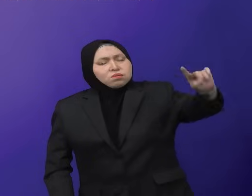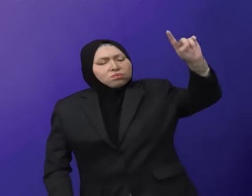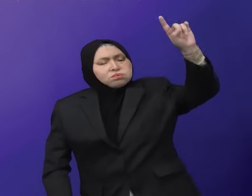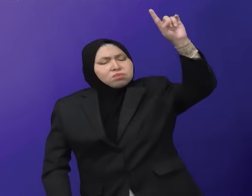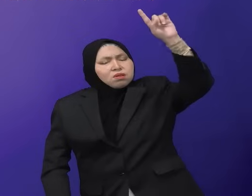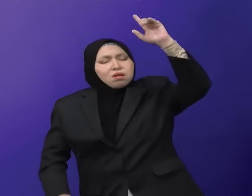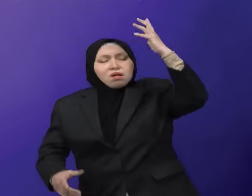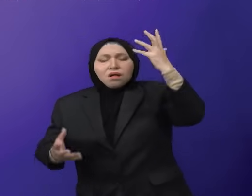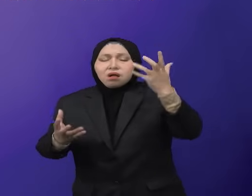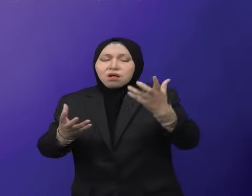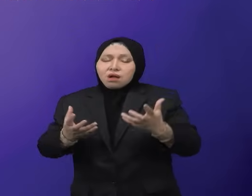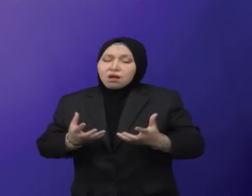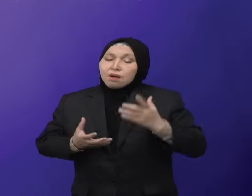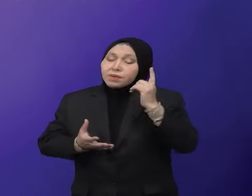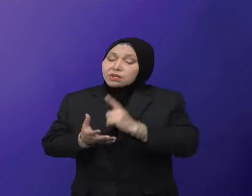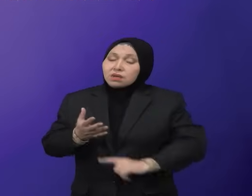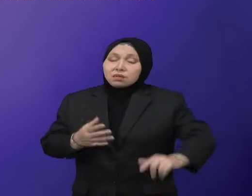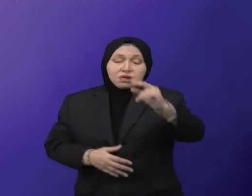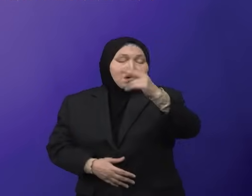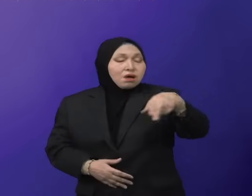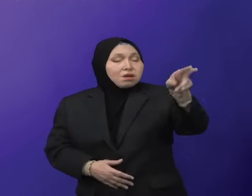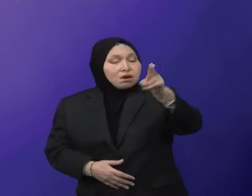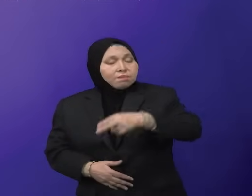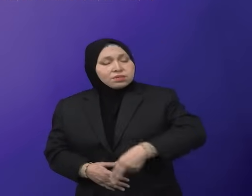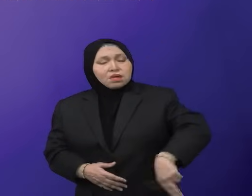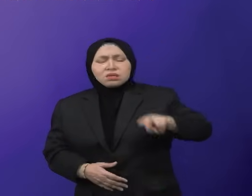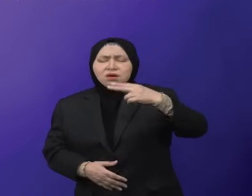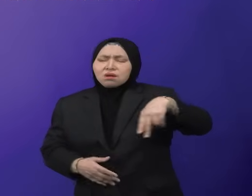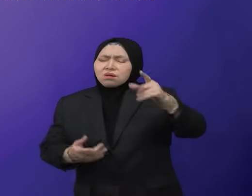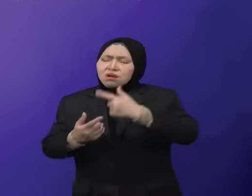يريد الله ليبين لكم